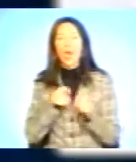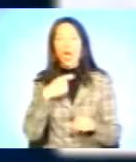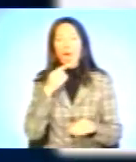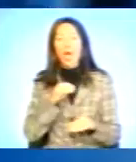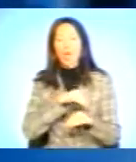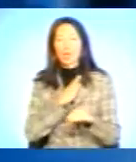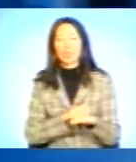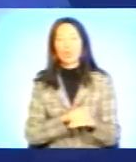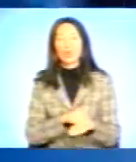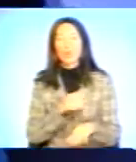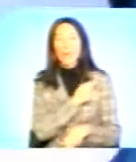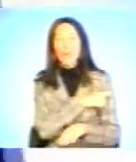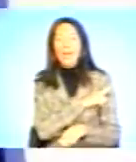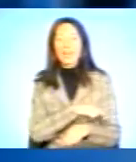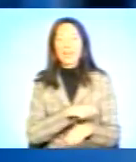медики.